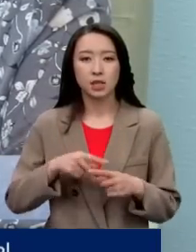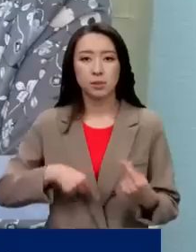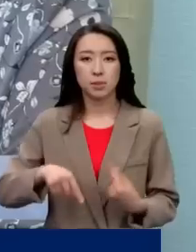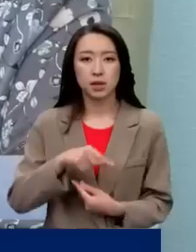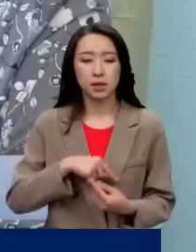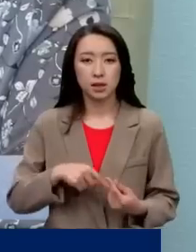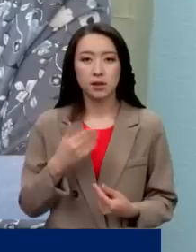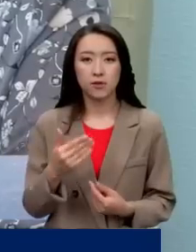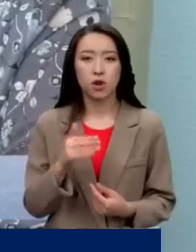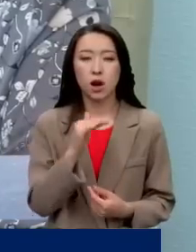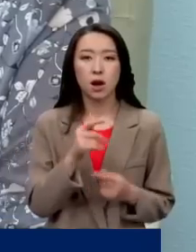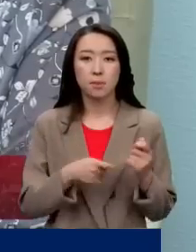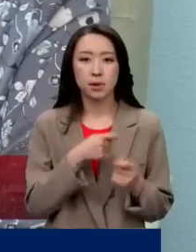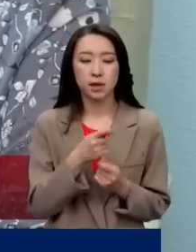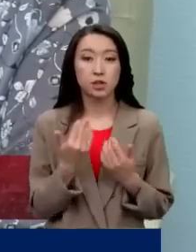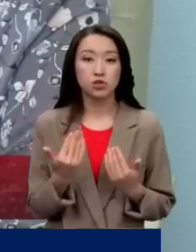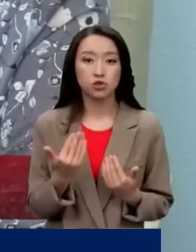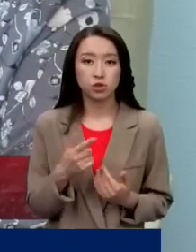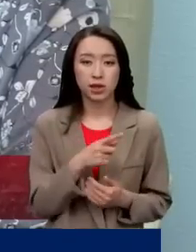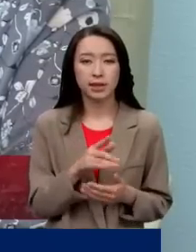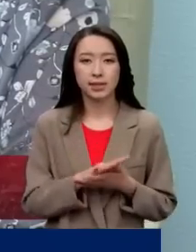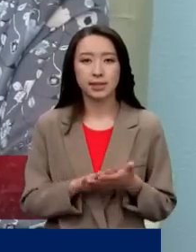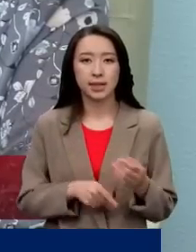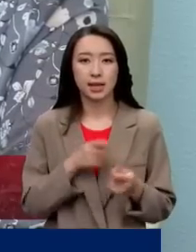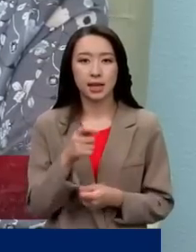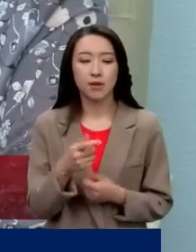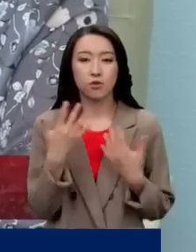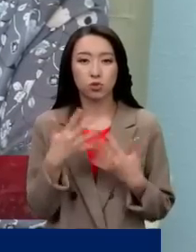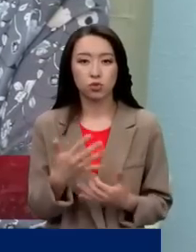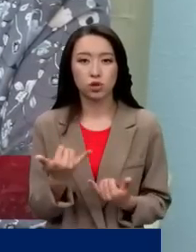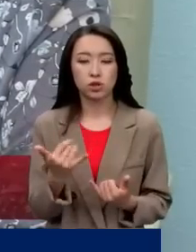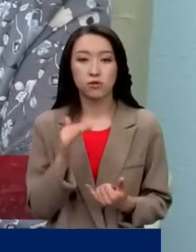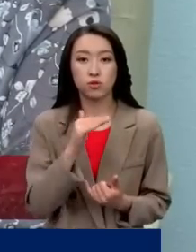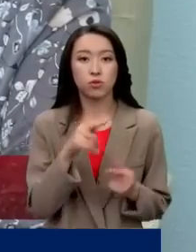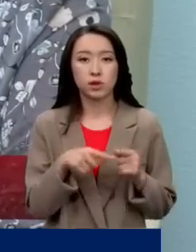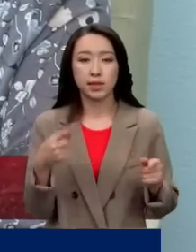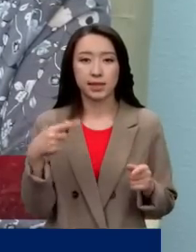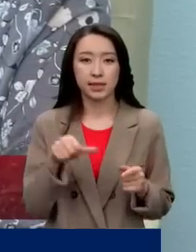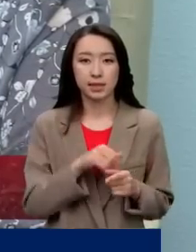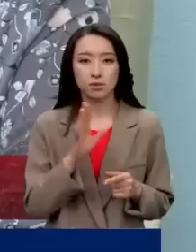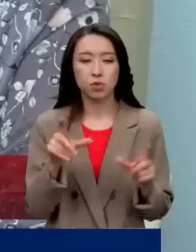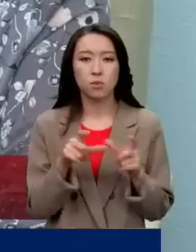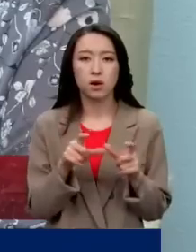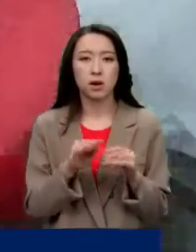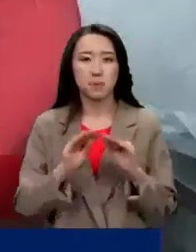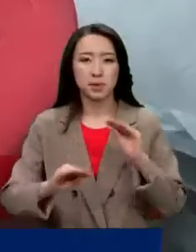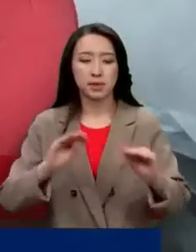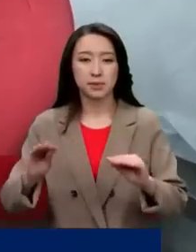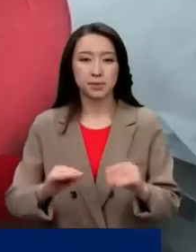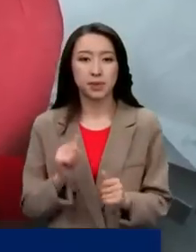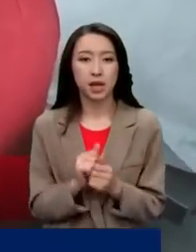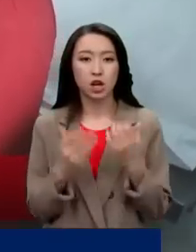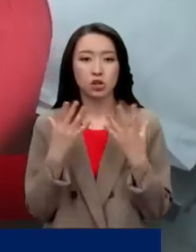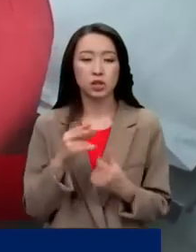как обращаются, и они сейчас делают заявку. Вот на этой неделе заявку сегодня поступит. Я думаю, что магазины у дома уже будут. Каждый